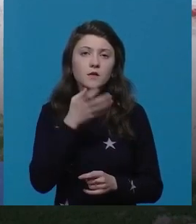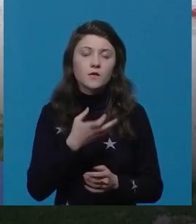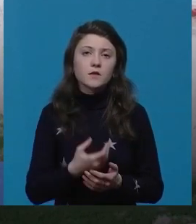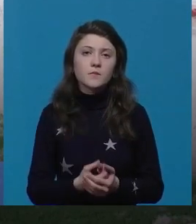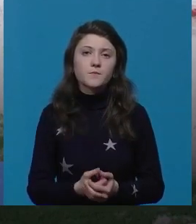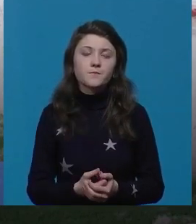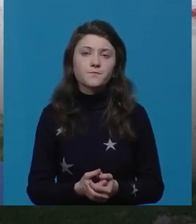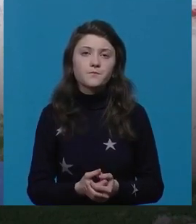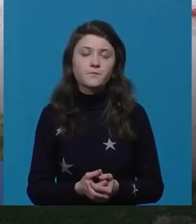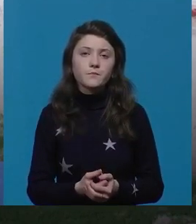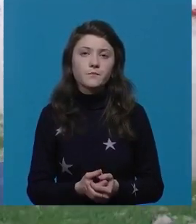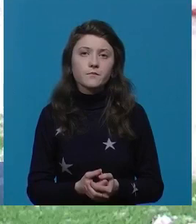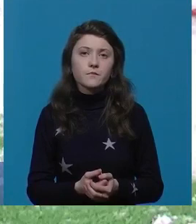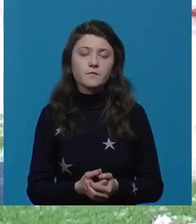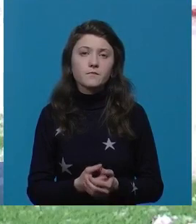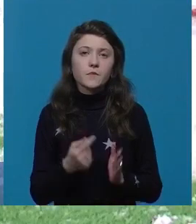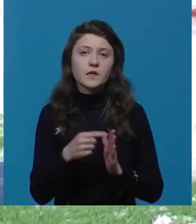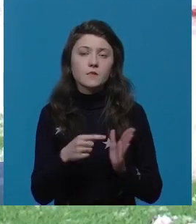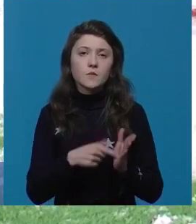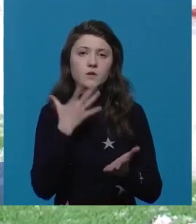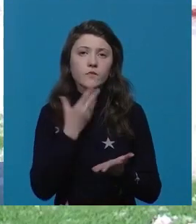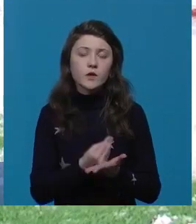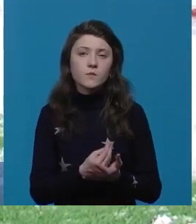Тобто, ділимося своїми